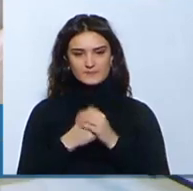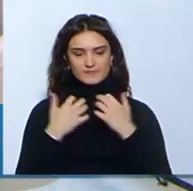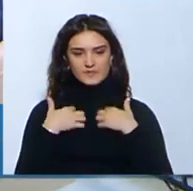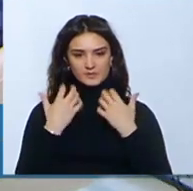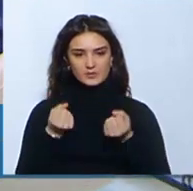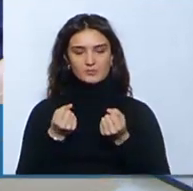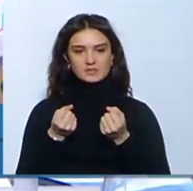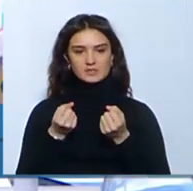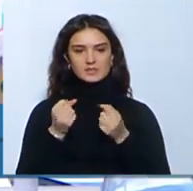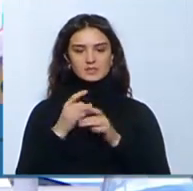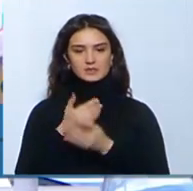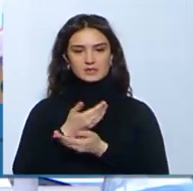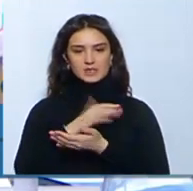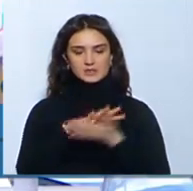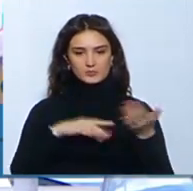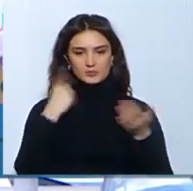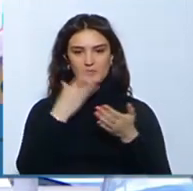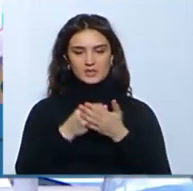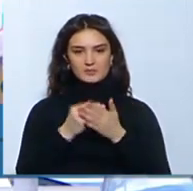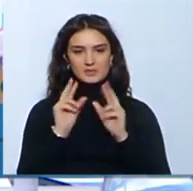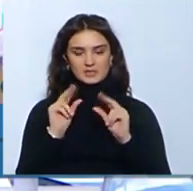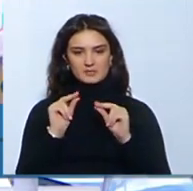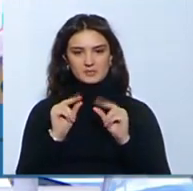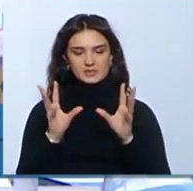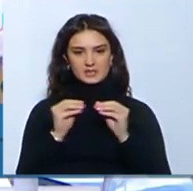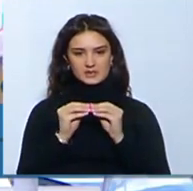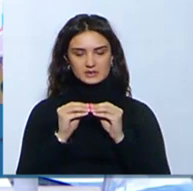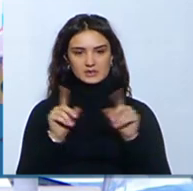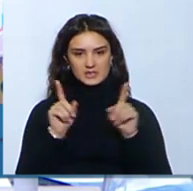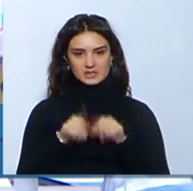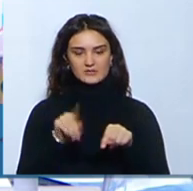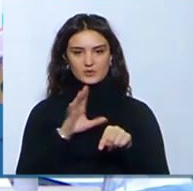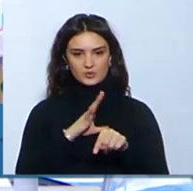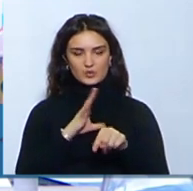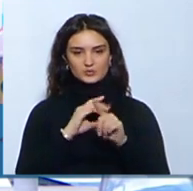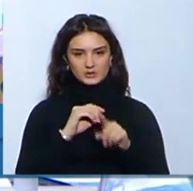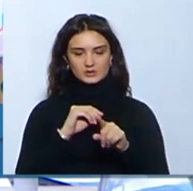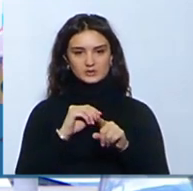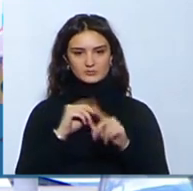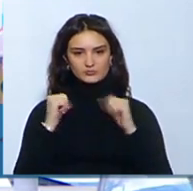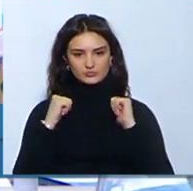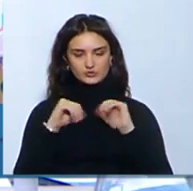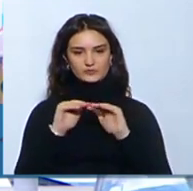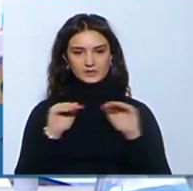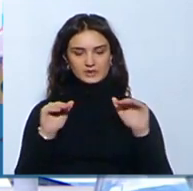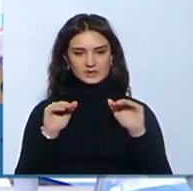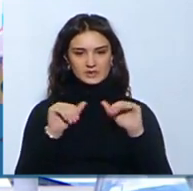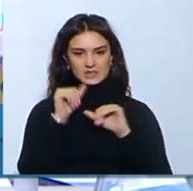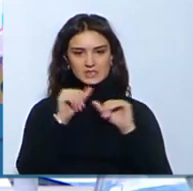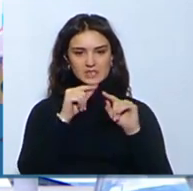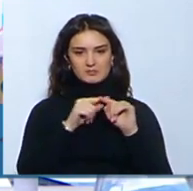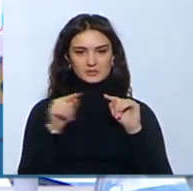ჯანმრთელობასთან, დღეგრძელობასთან, პირად ბედნიერებასთან ერთად ასევე გქონდეთ 7 წლები